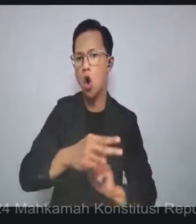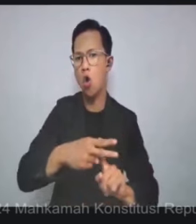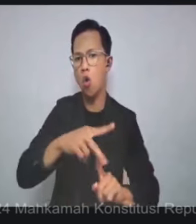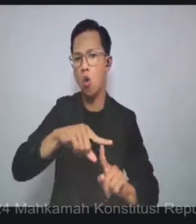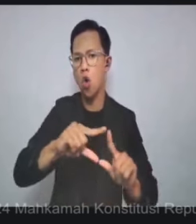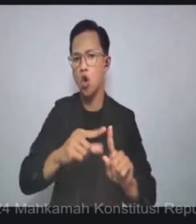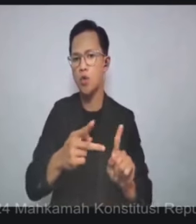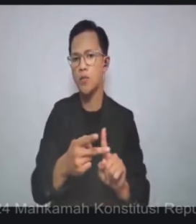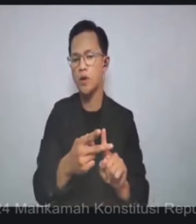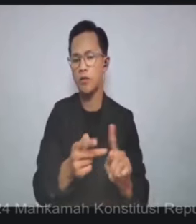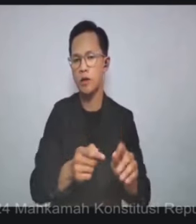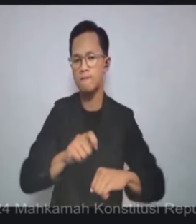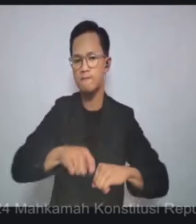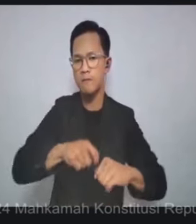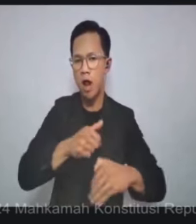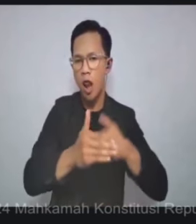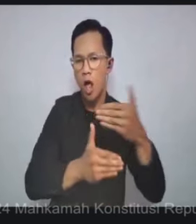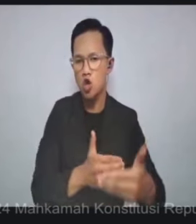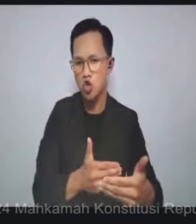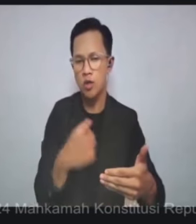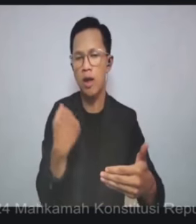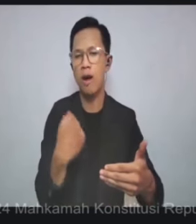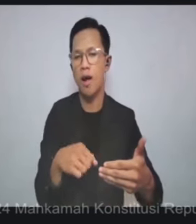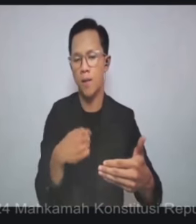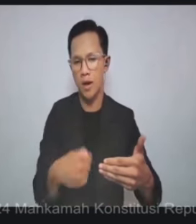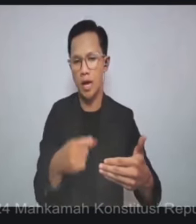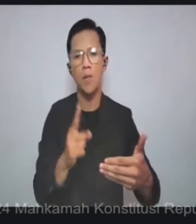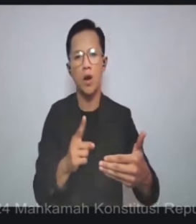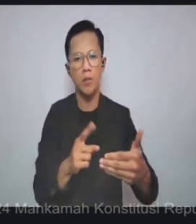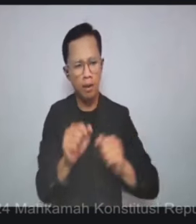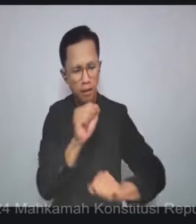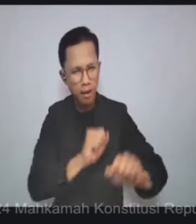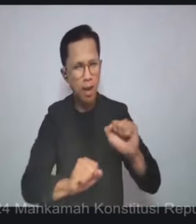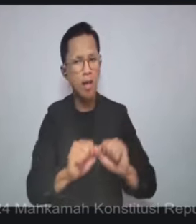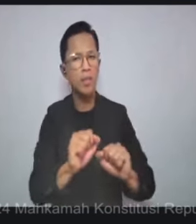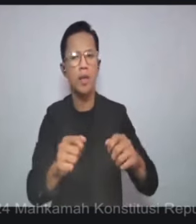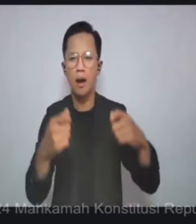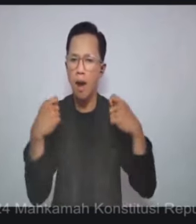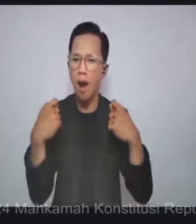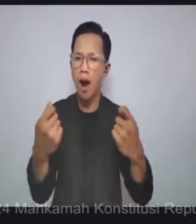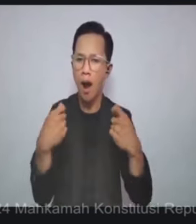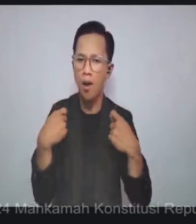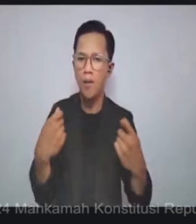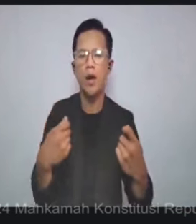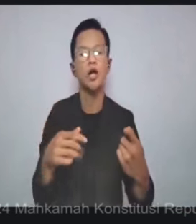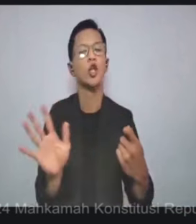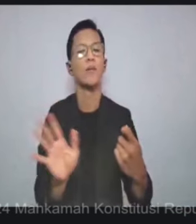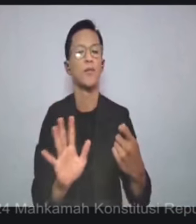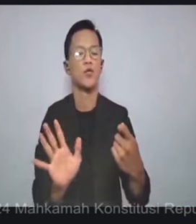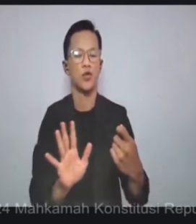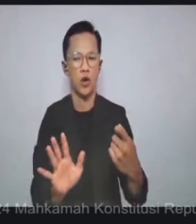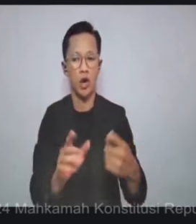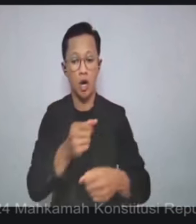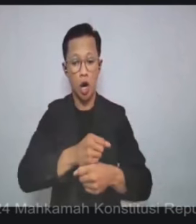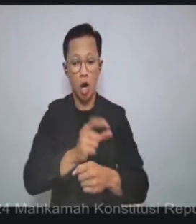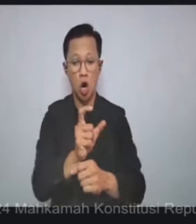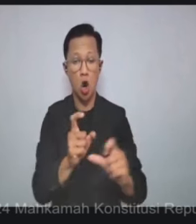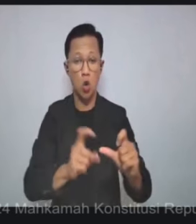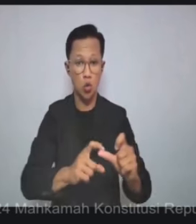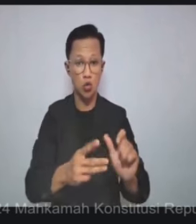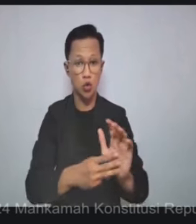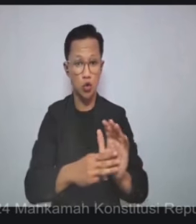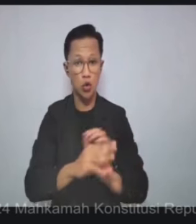Khairul umum tersebut bukan termasuk kegiatan kampanye yang dimaksud dalam UU pemilu dan gusmiptah bukan merupakan tim kampanye